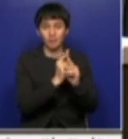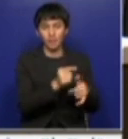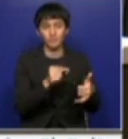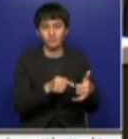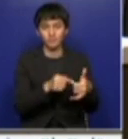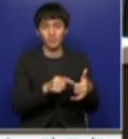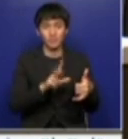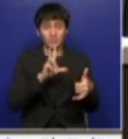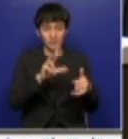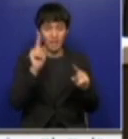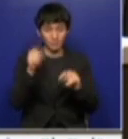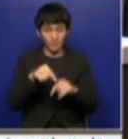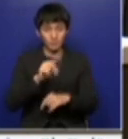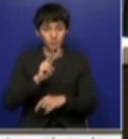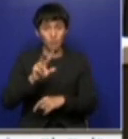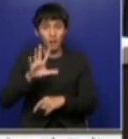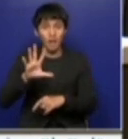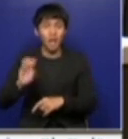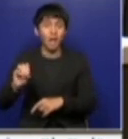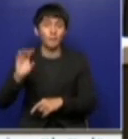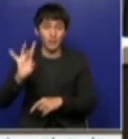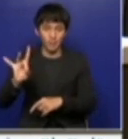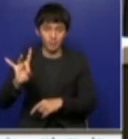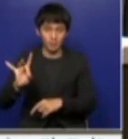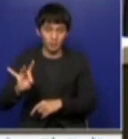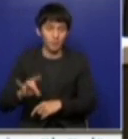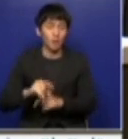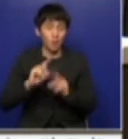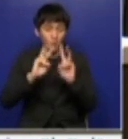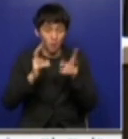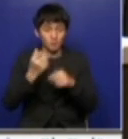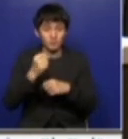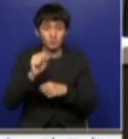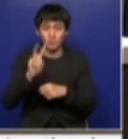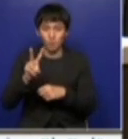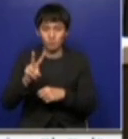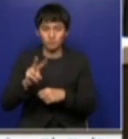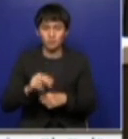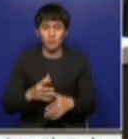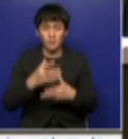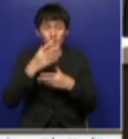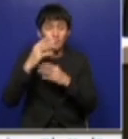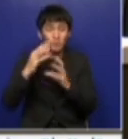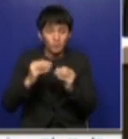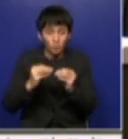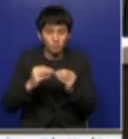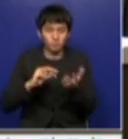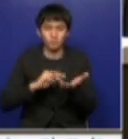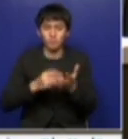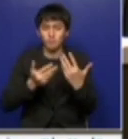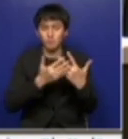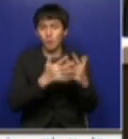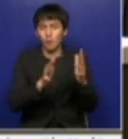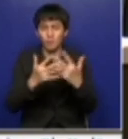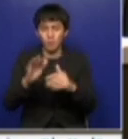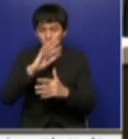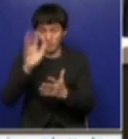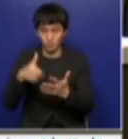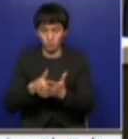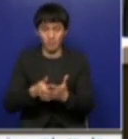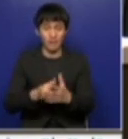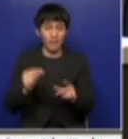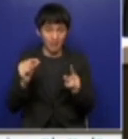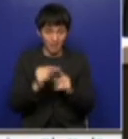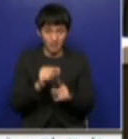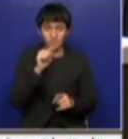3/2558ข้อ 12ห้ามชุมนุมสายนะถูกไฟตัวหมดทั้งตำนานครับเพราะศาลถือว่าการออกคำสั่งยกเลิก